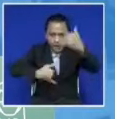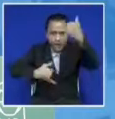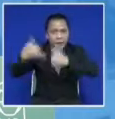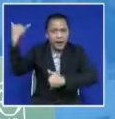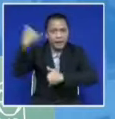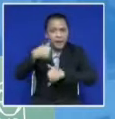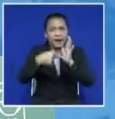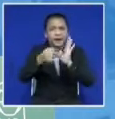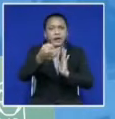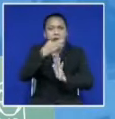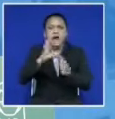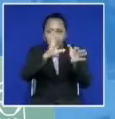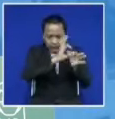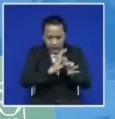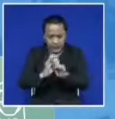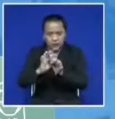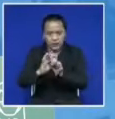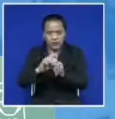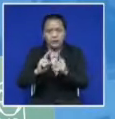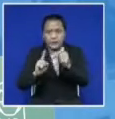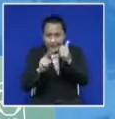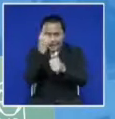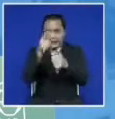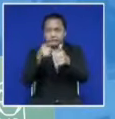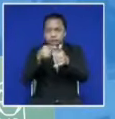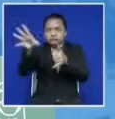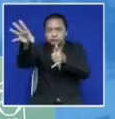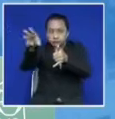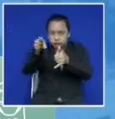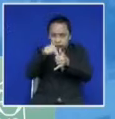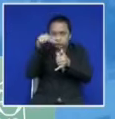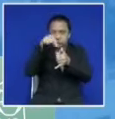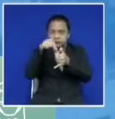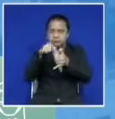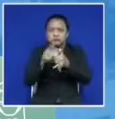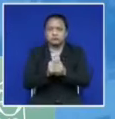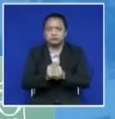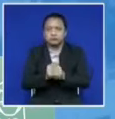ซึ่งเกี่ยวข้องกับผู้ป่วยในรายแรกนะครับทำให้เราเข้าไ